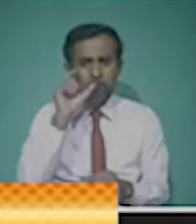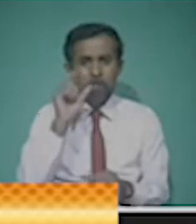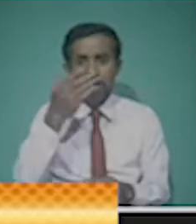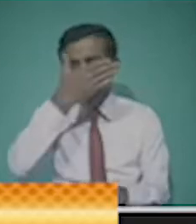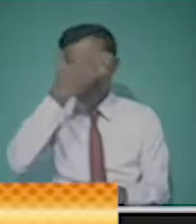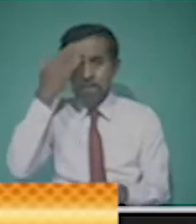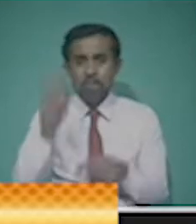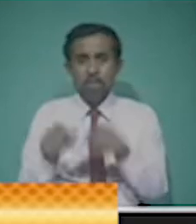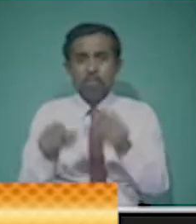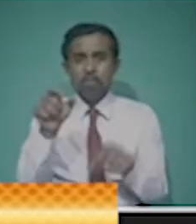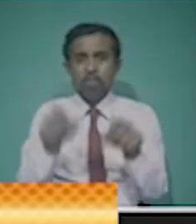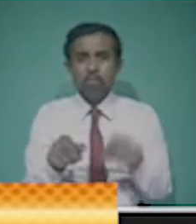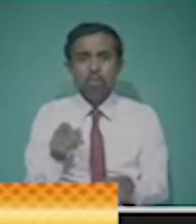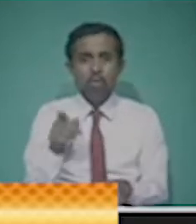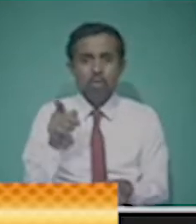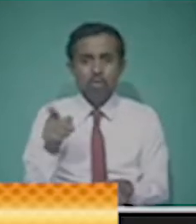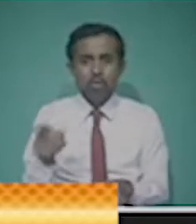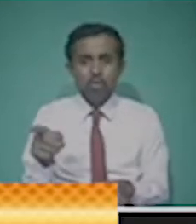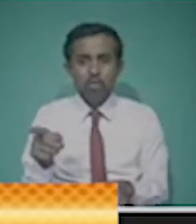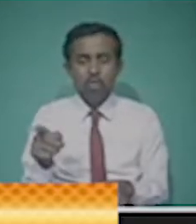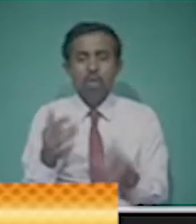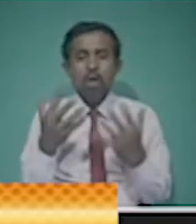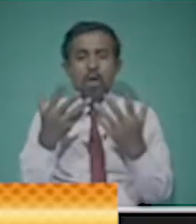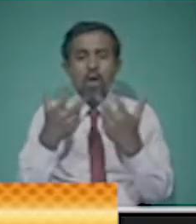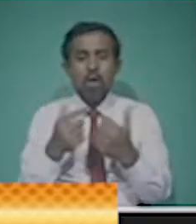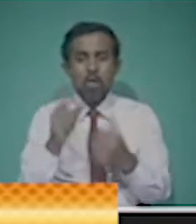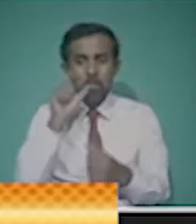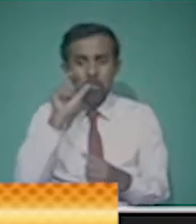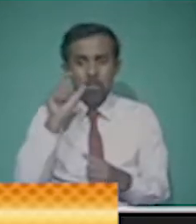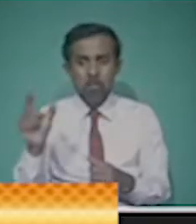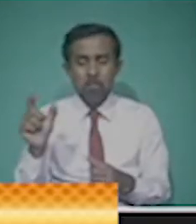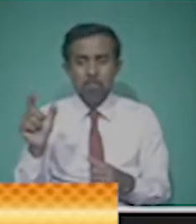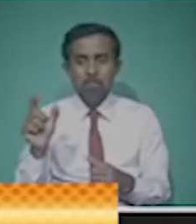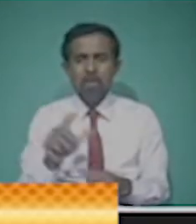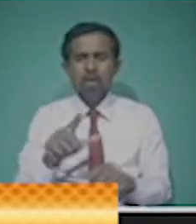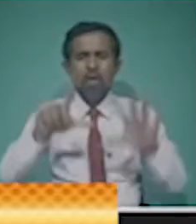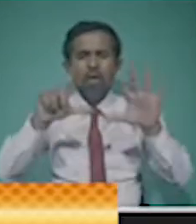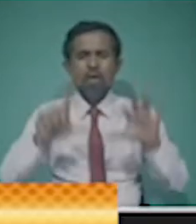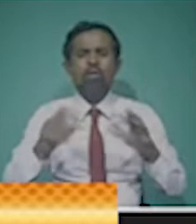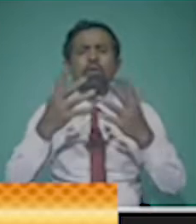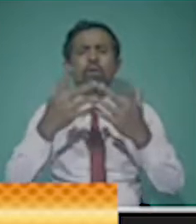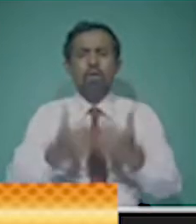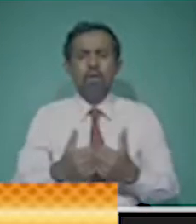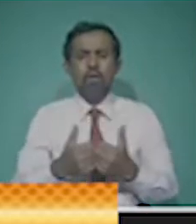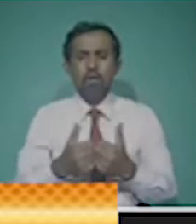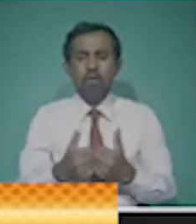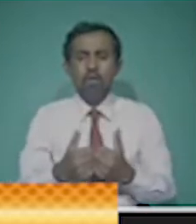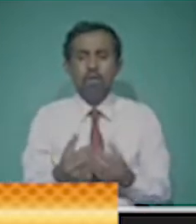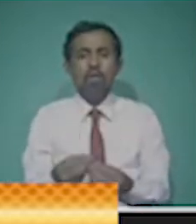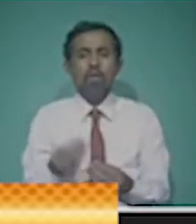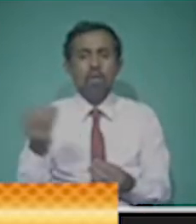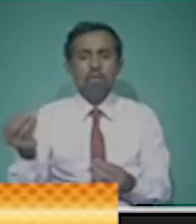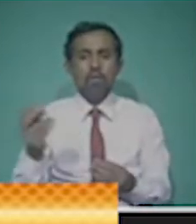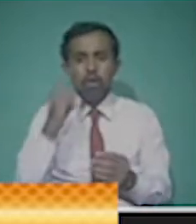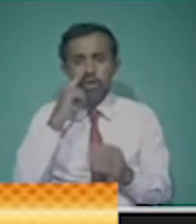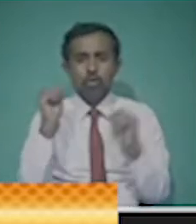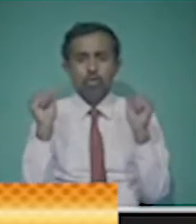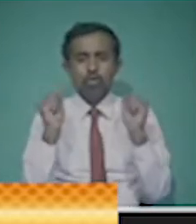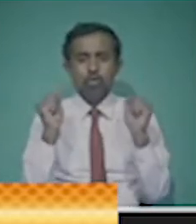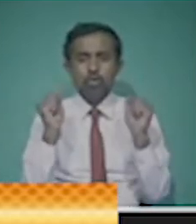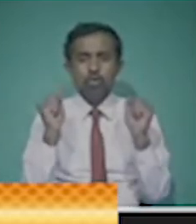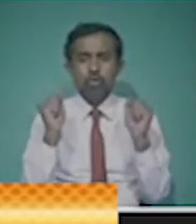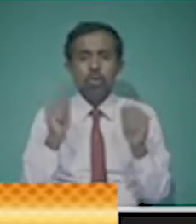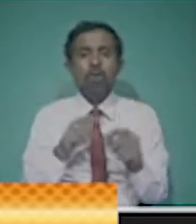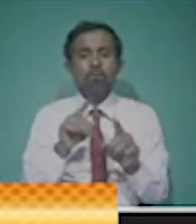கொடுப்பனவு வழங்கப்படுகையிலே அதிலே 10,000 குடும்பங்கள் மட்டுமே பெருந்தோட்ட தொழிலாளர்கள். குறிப்பாக நுவரெலி மாவட்டத்தை எடுத்துக்கொண்டால் நுவரெலி மாவட்டத்திலே பெருந்தோட்ட